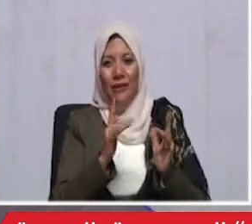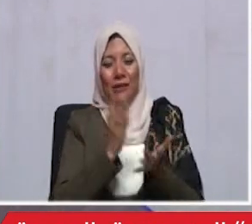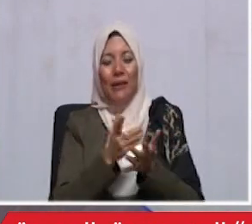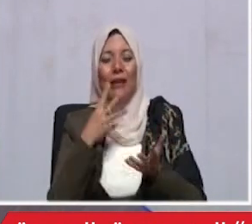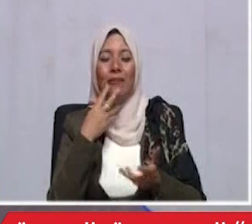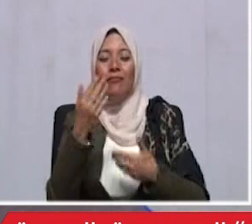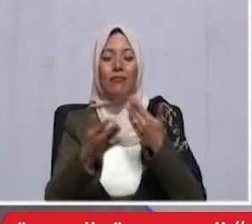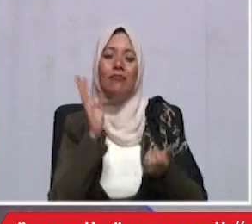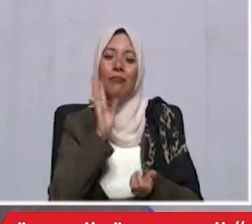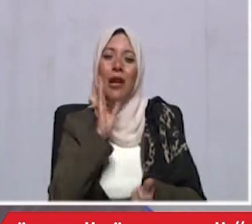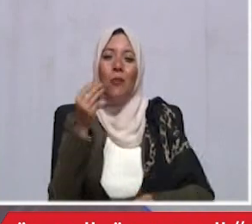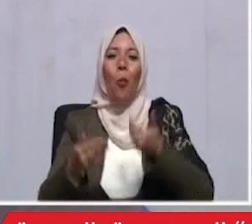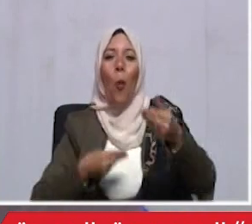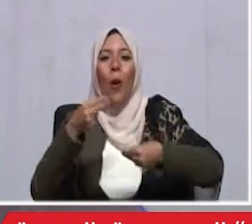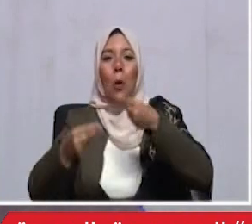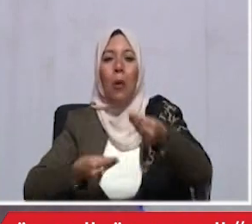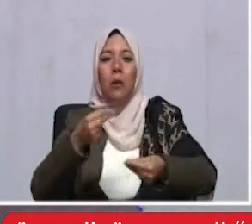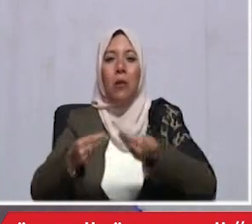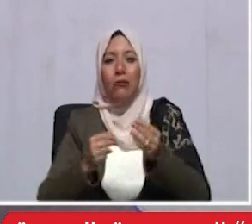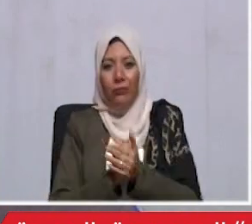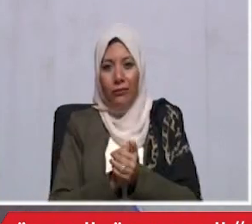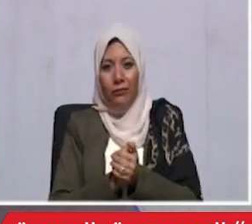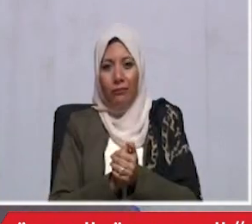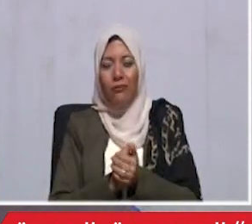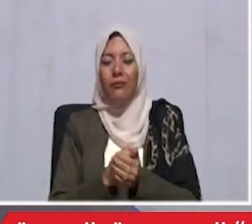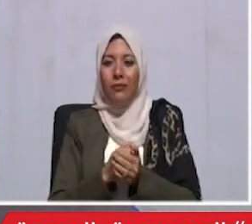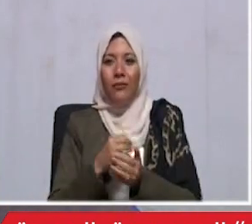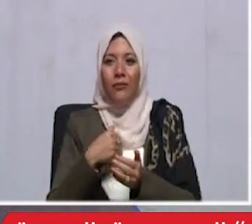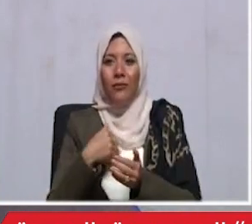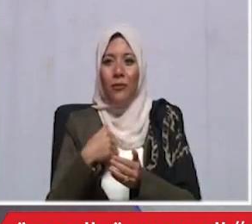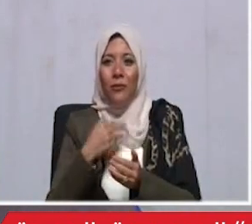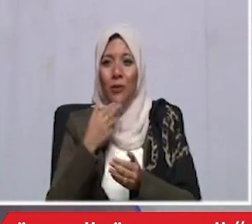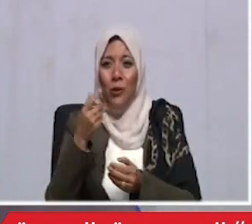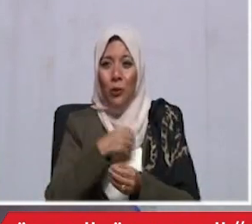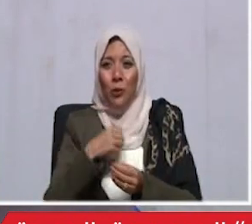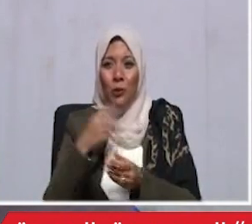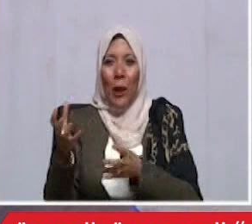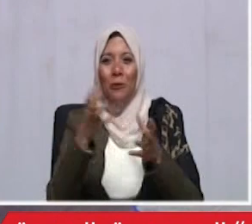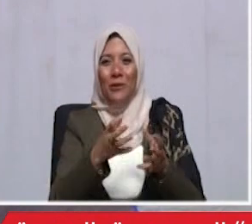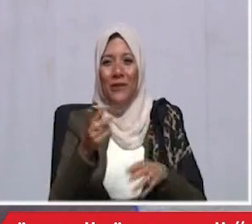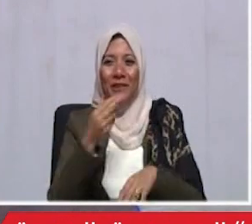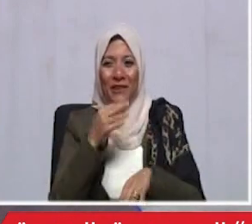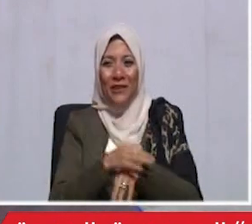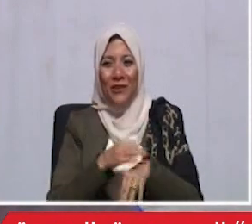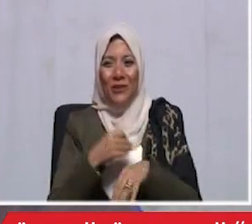على مهلك عليه ولا يهمك، سيبي انا اشيله، انا اشيله، سيبي سيبي سيبي سيبي.